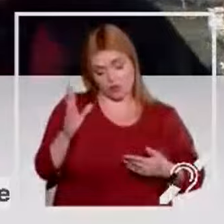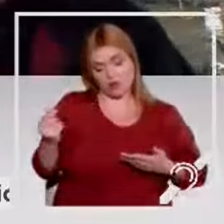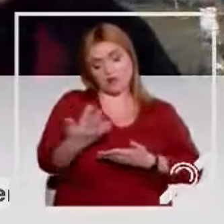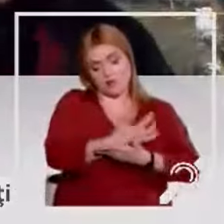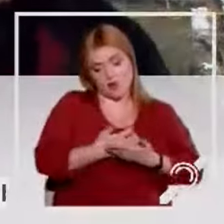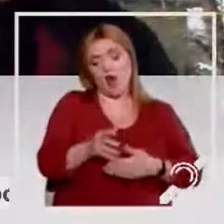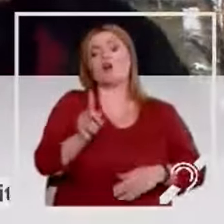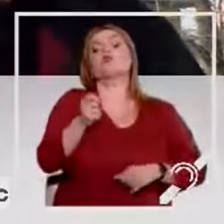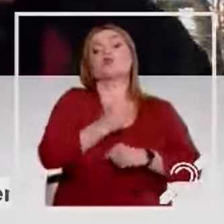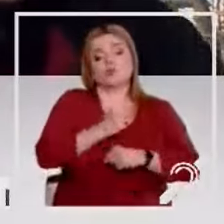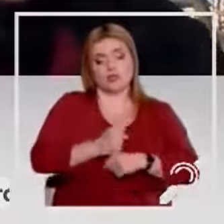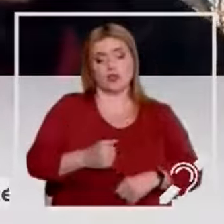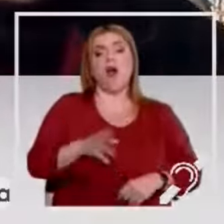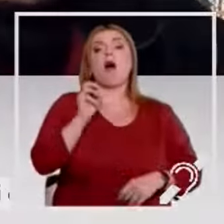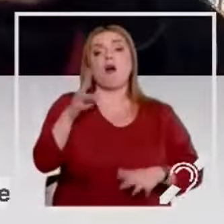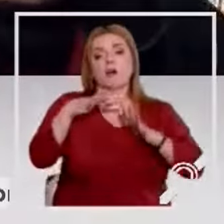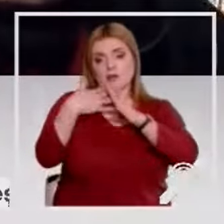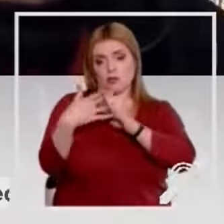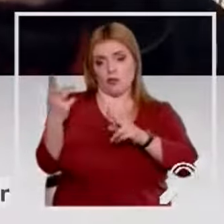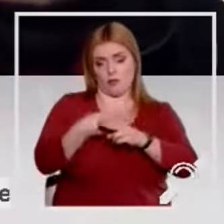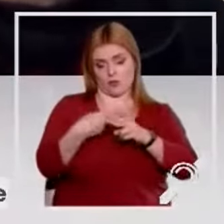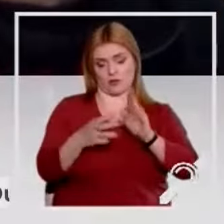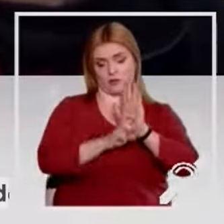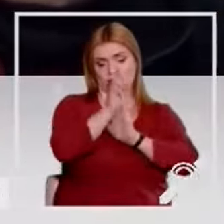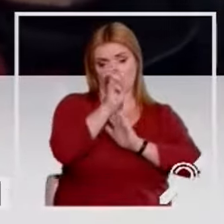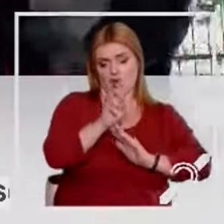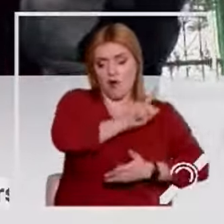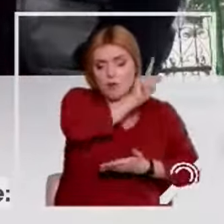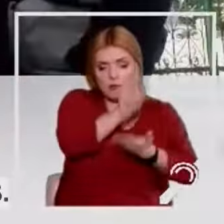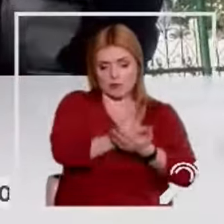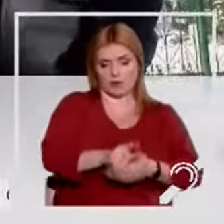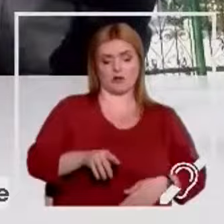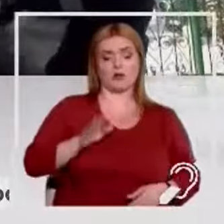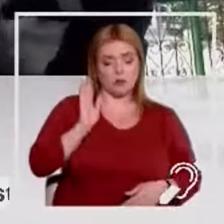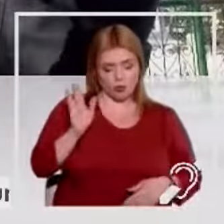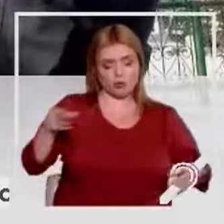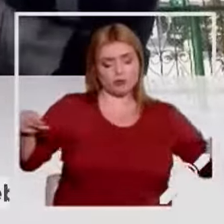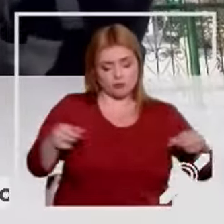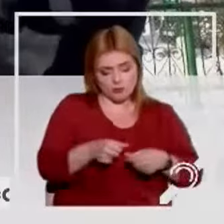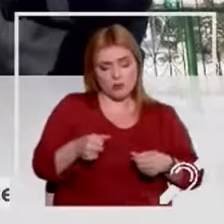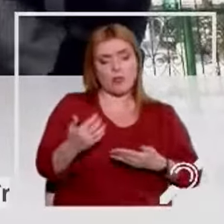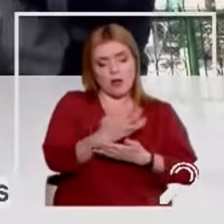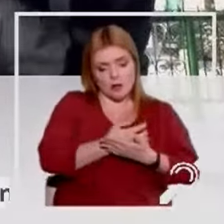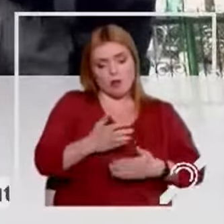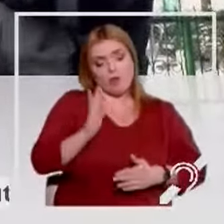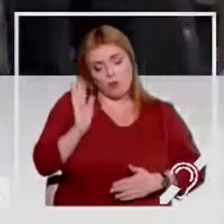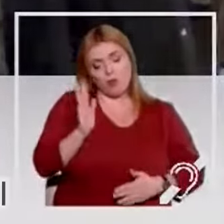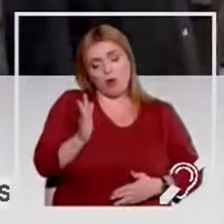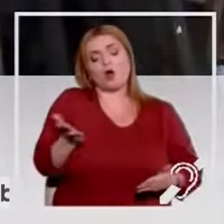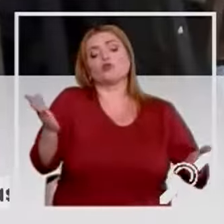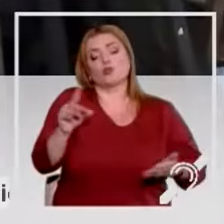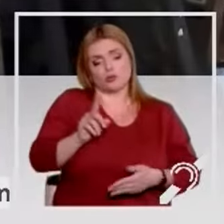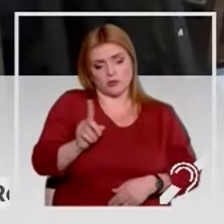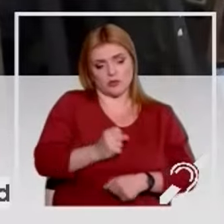s-a dus. Fără biserică. Trebuie, spune mână la mână. Inspectoratul pentru situații de urgență a făcut în ultimele